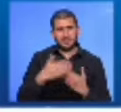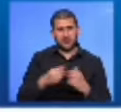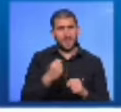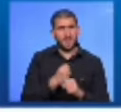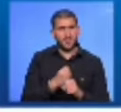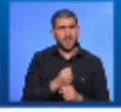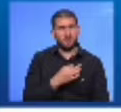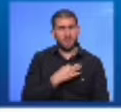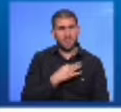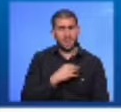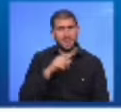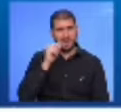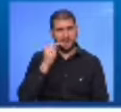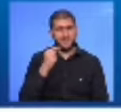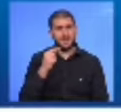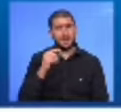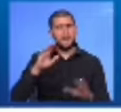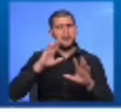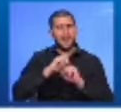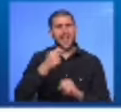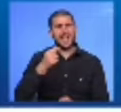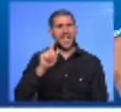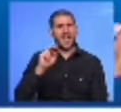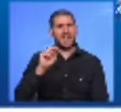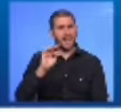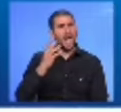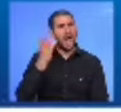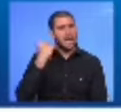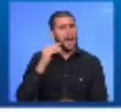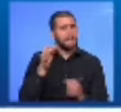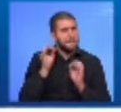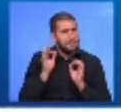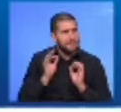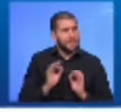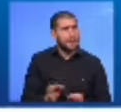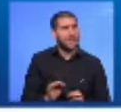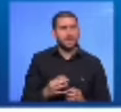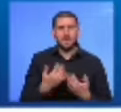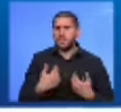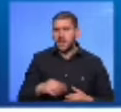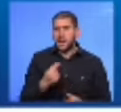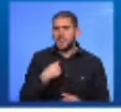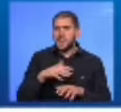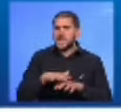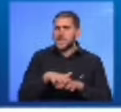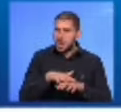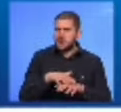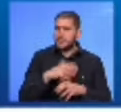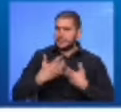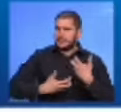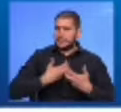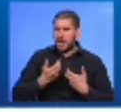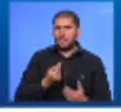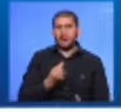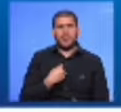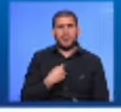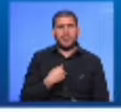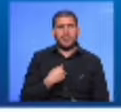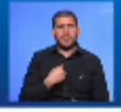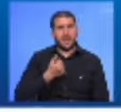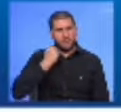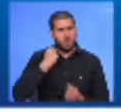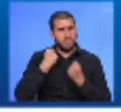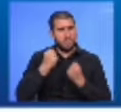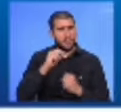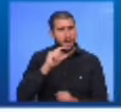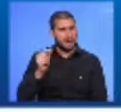לתל אביב, בליל גלנט. זה היה, אני הרגשתי את הזעם. אני אתמול גם נהגתי הביתה. זה לא